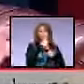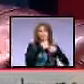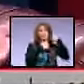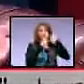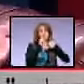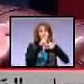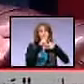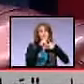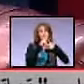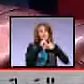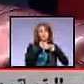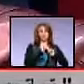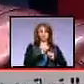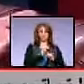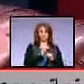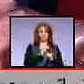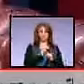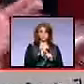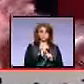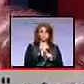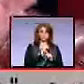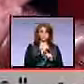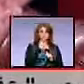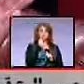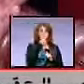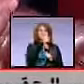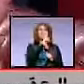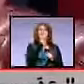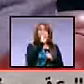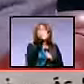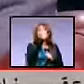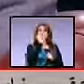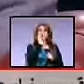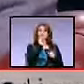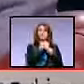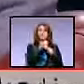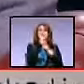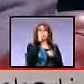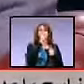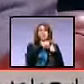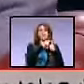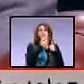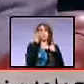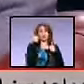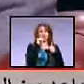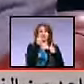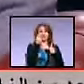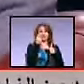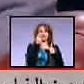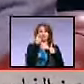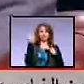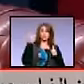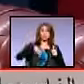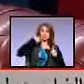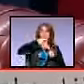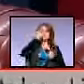لازم اشكره واكن له كل الفضل، لان راجل النهارده جه استثمر قال لك ده يبقى بطل وهي جرأة بصراحه ان المنتج يجي يحط فلوسه النهارده ويراهن يا فلوسه